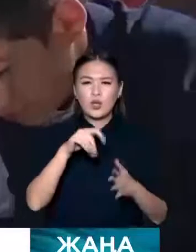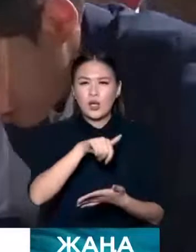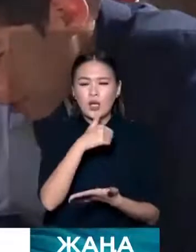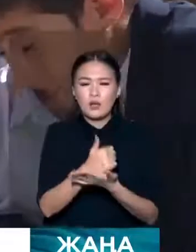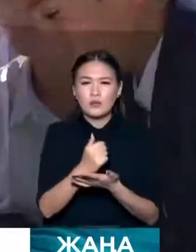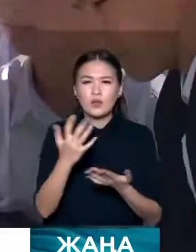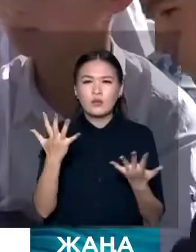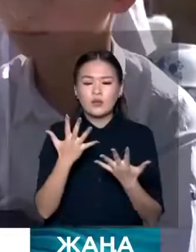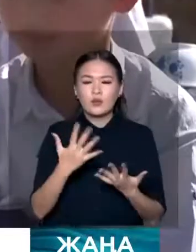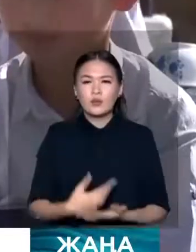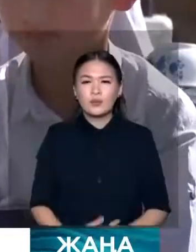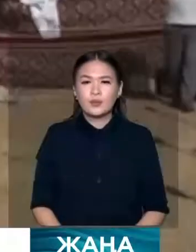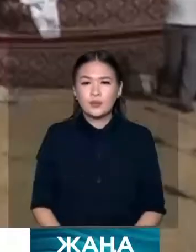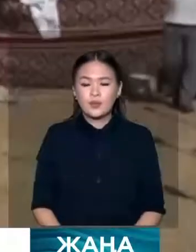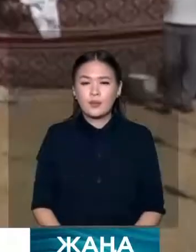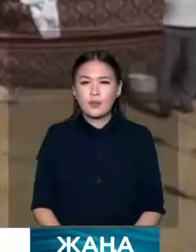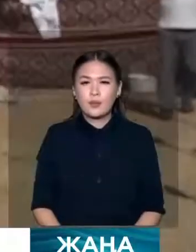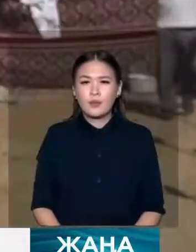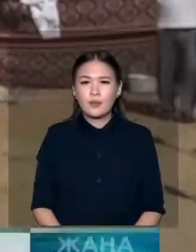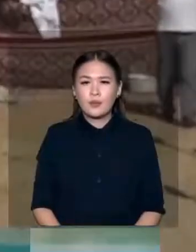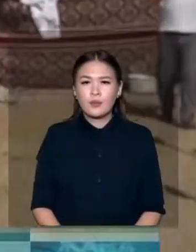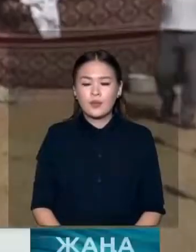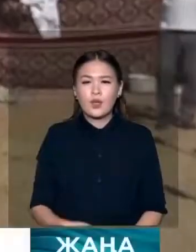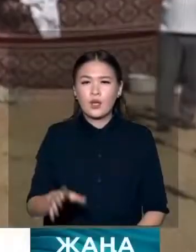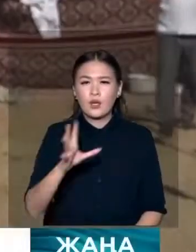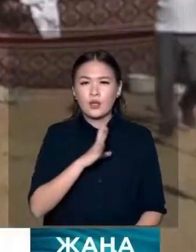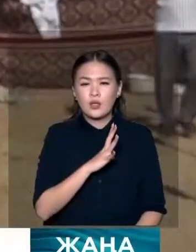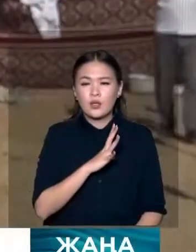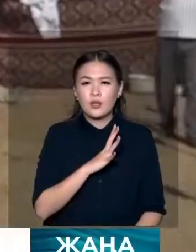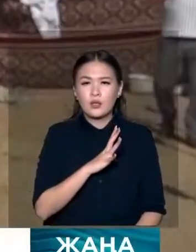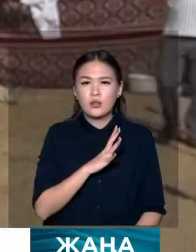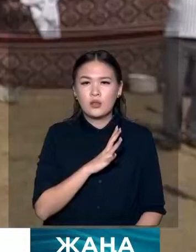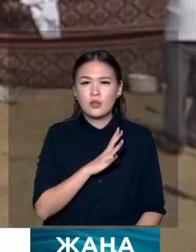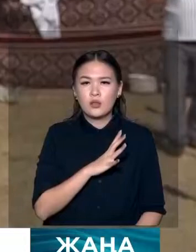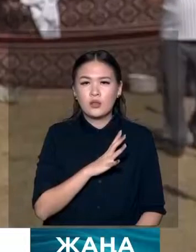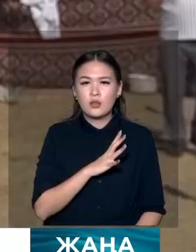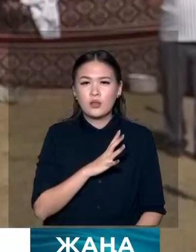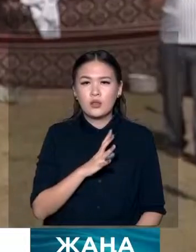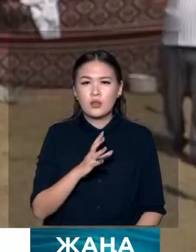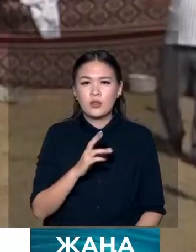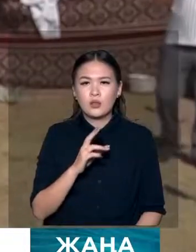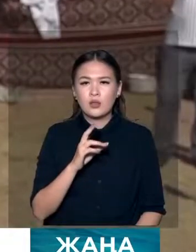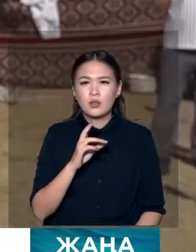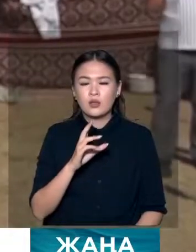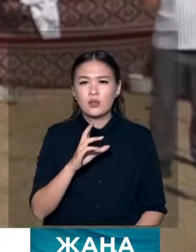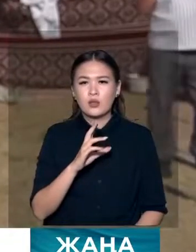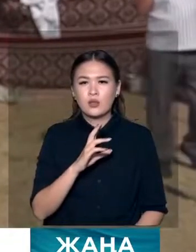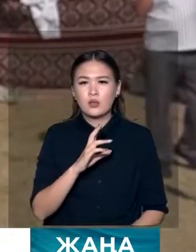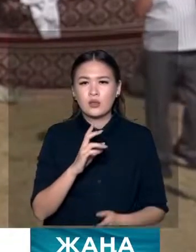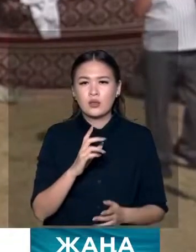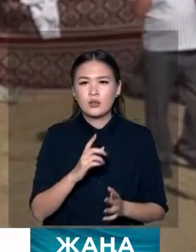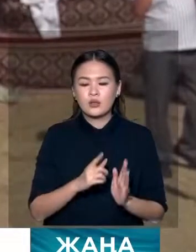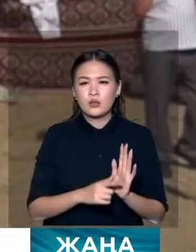аударылған. Биылғы болуатқан Ашке Мархамат палауында Құдай қаласа биыл 7-ші жыл